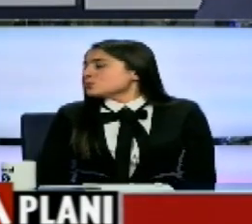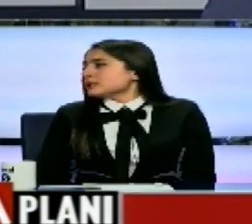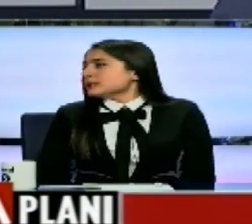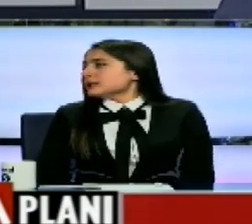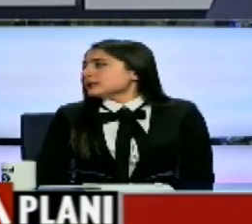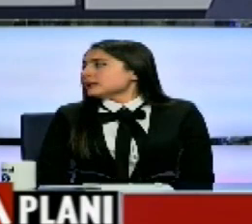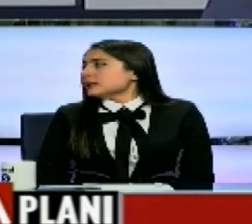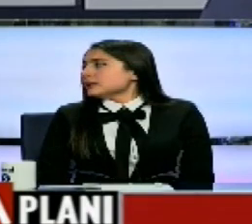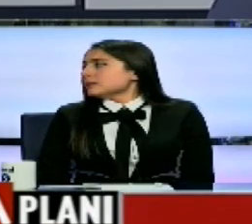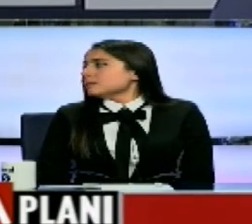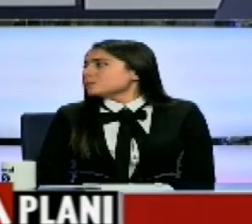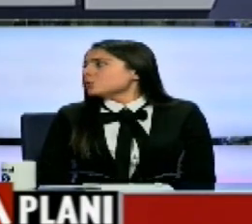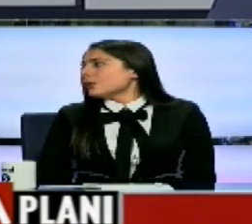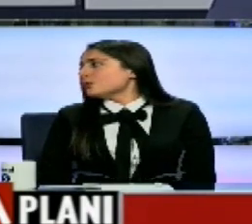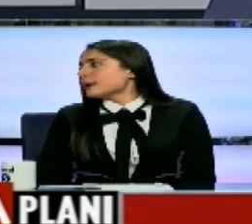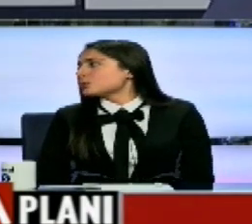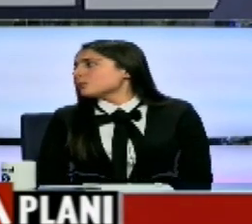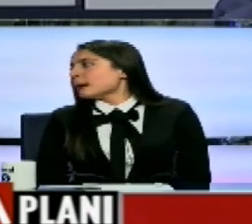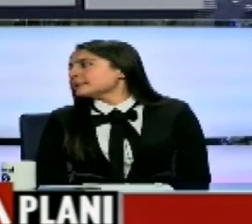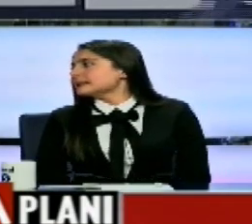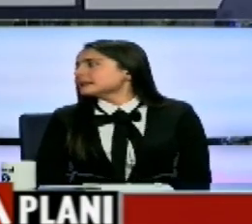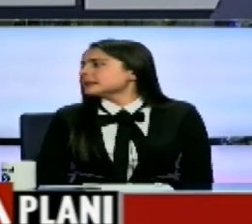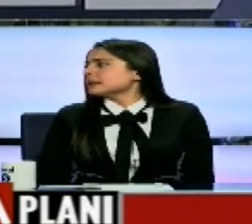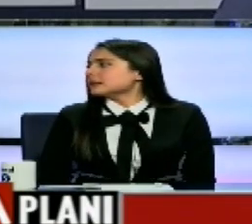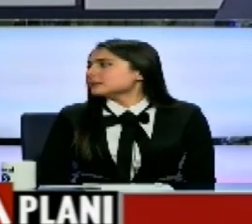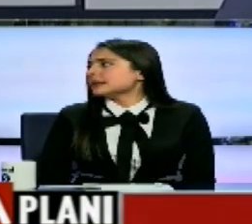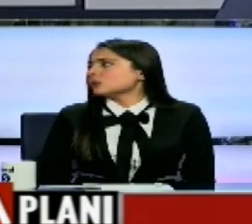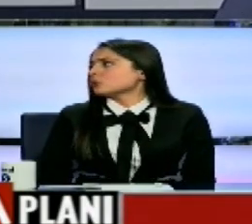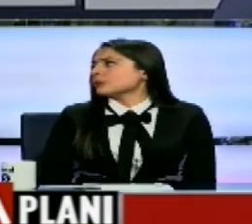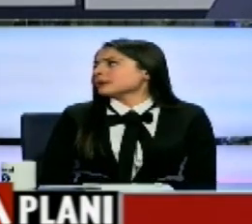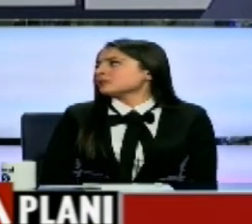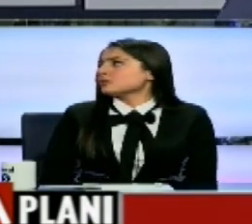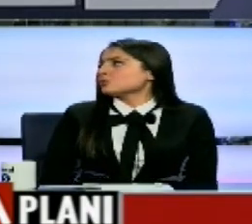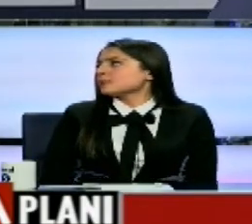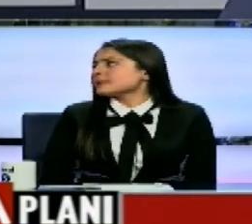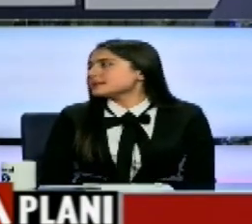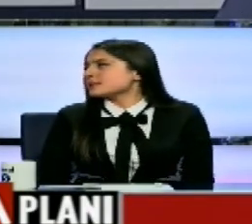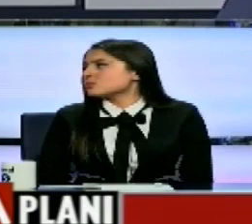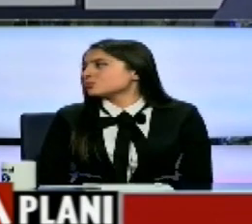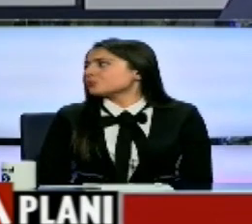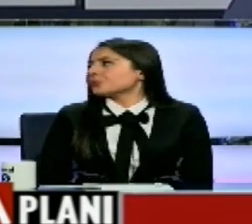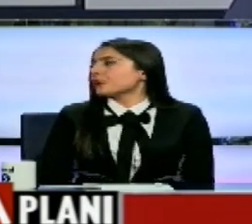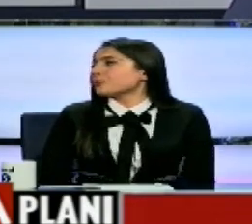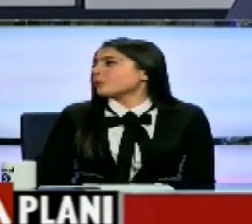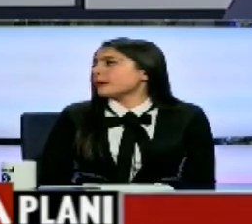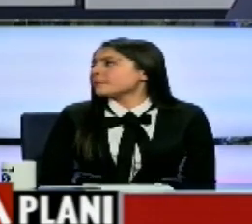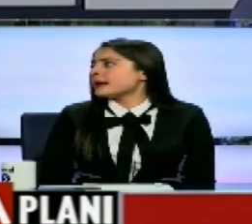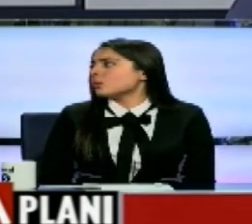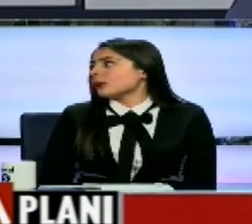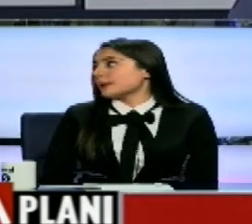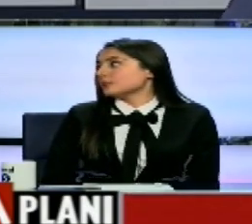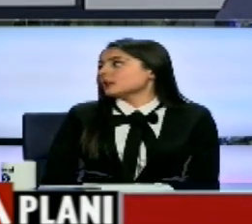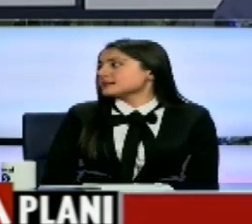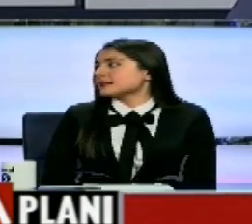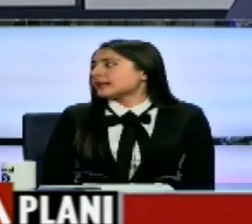Biliyorsunuz ki ufak ufak problemleri biliyorduk. Yani hükümetimiz çok ufak ufak problemler